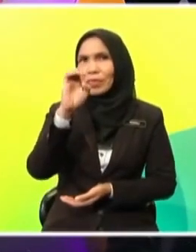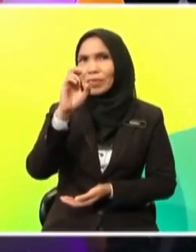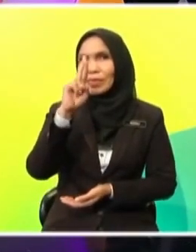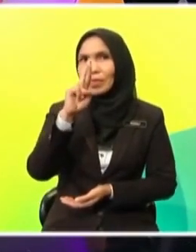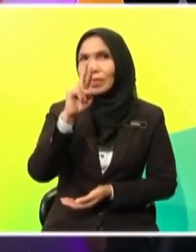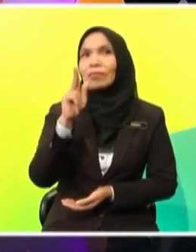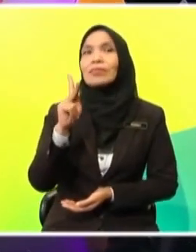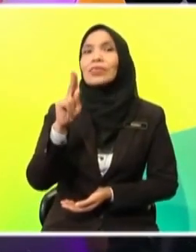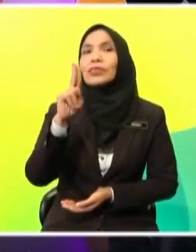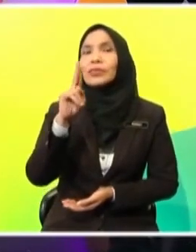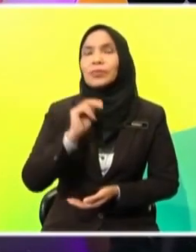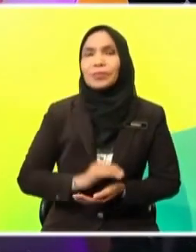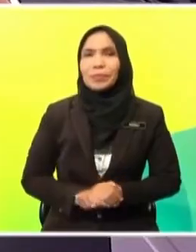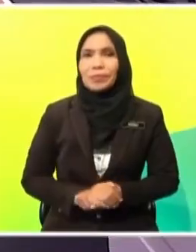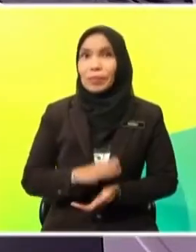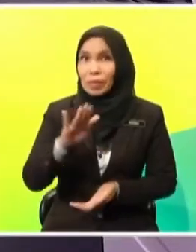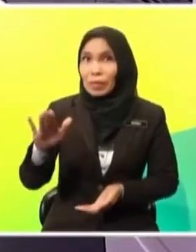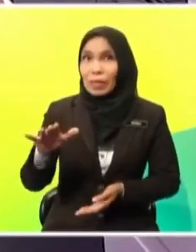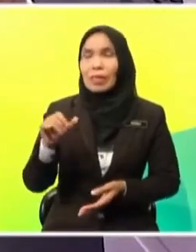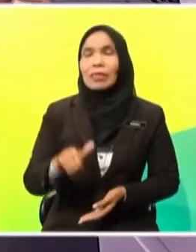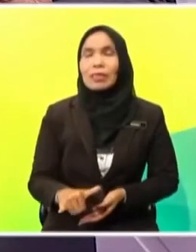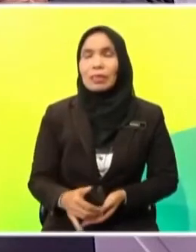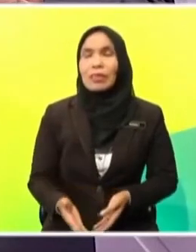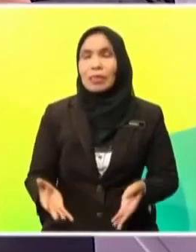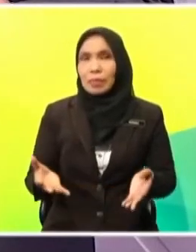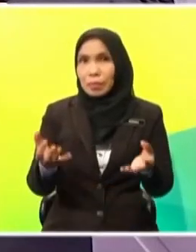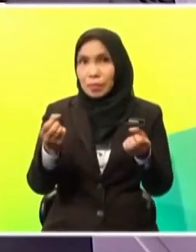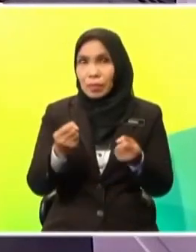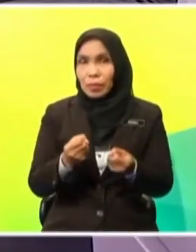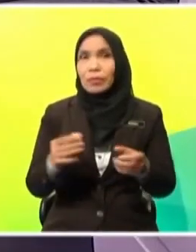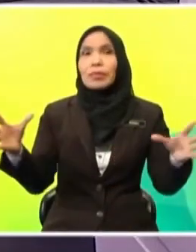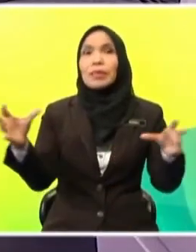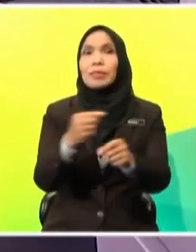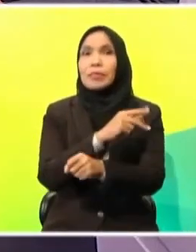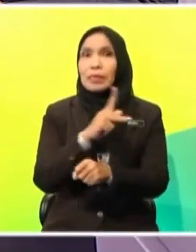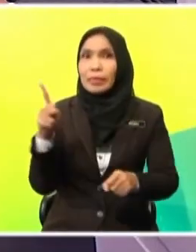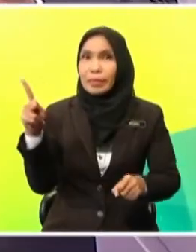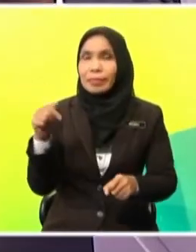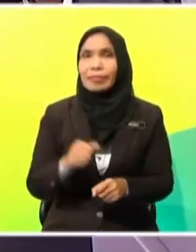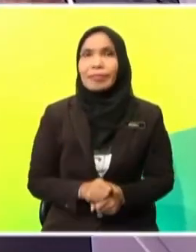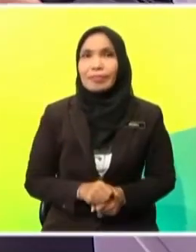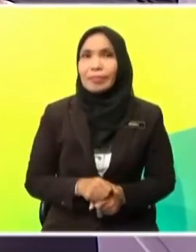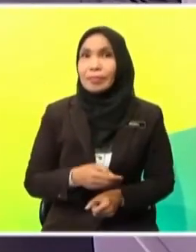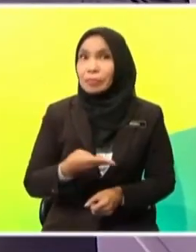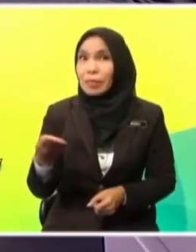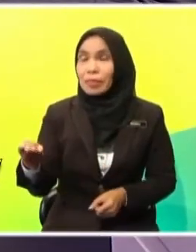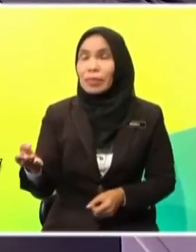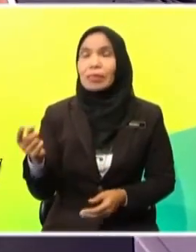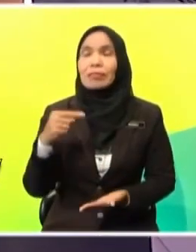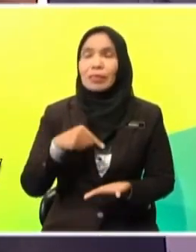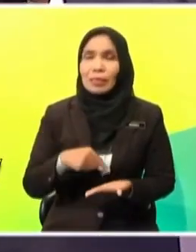anak rumah kalau mendapatkan Mbah ini jangan lupa kita melayani di portal sumber